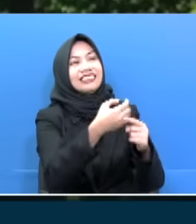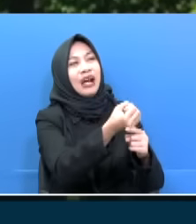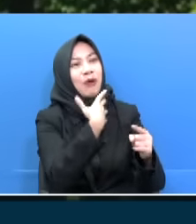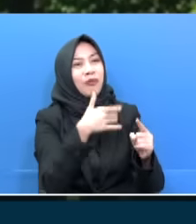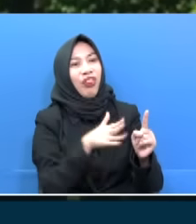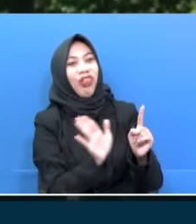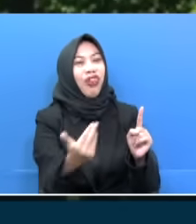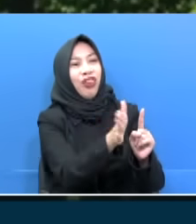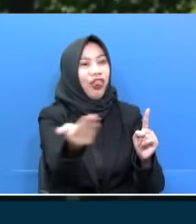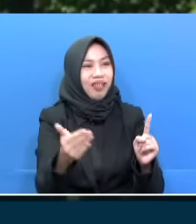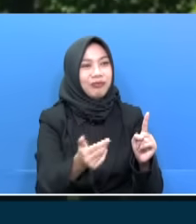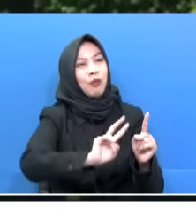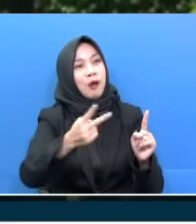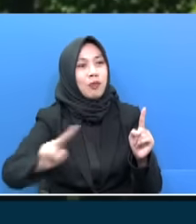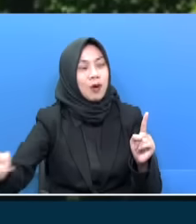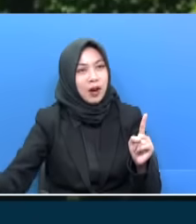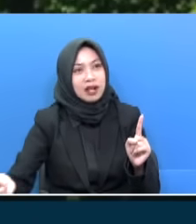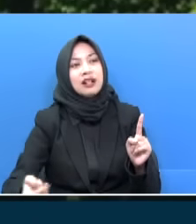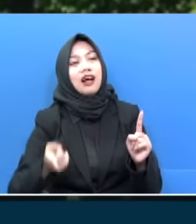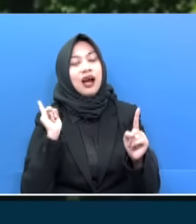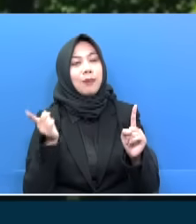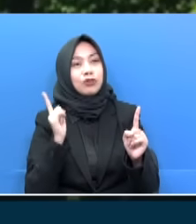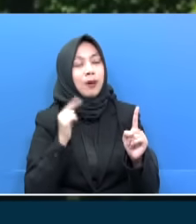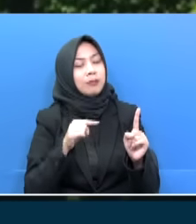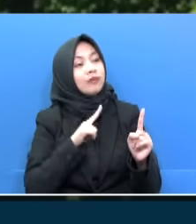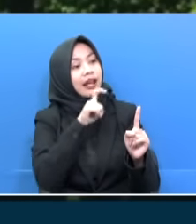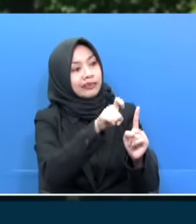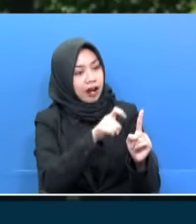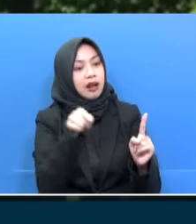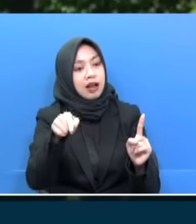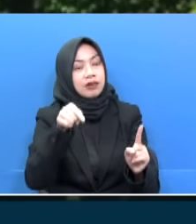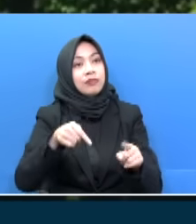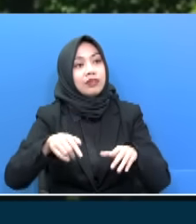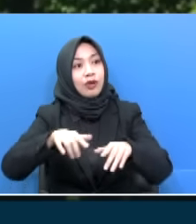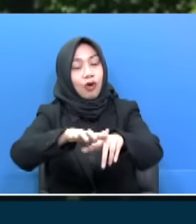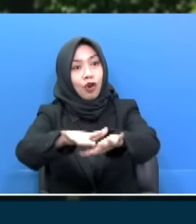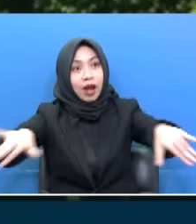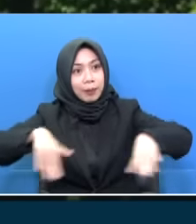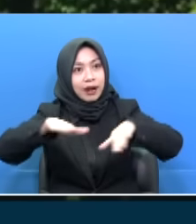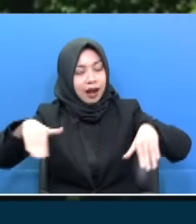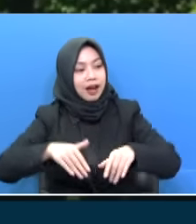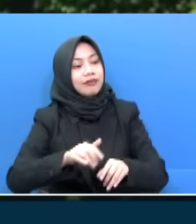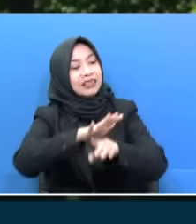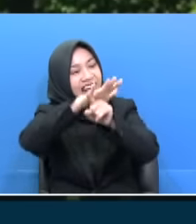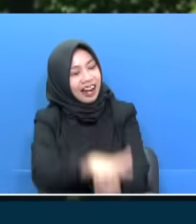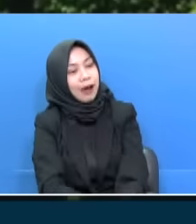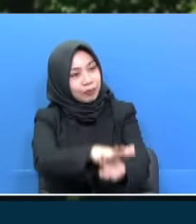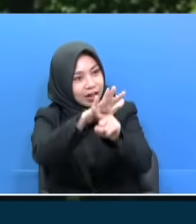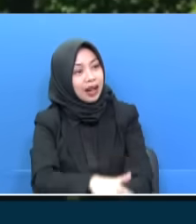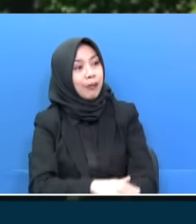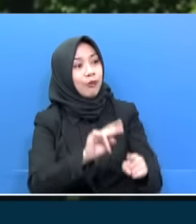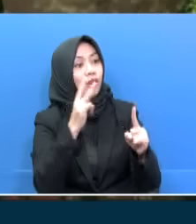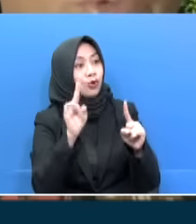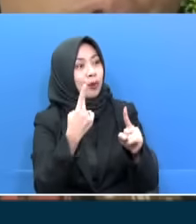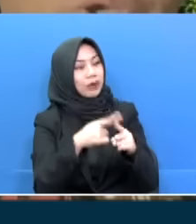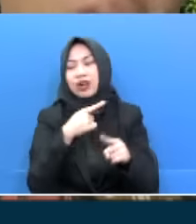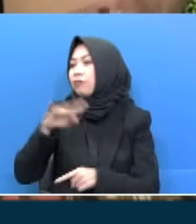ee di mana yang bersangkutan itu terlihat dari CCTV menenggelamkan anak sampai 12 kali ya yang bersangkutan masih